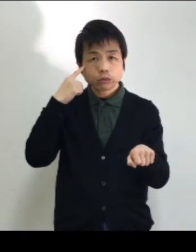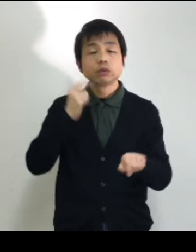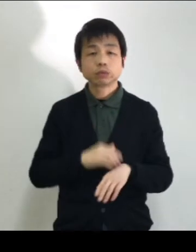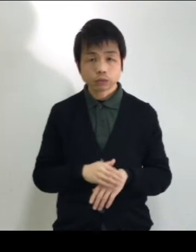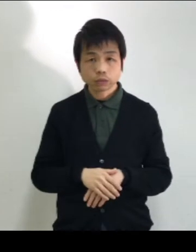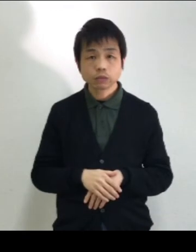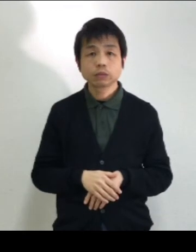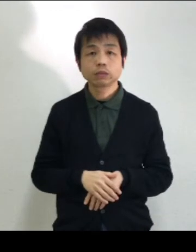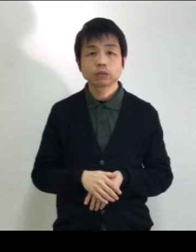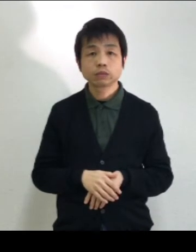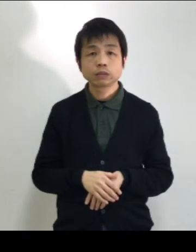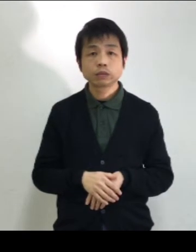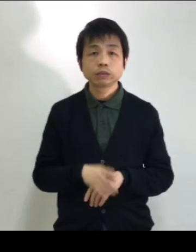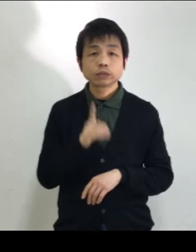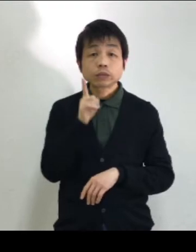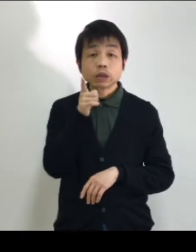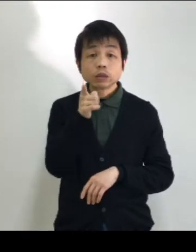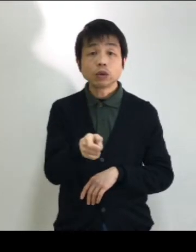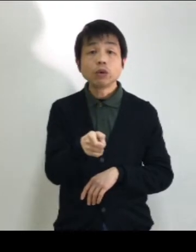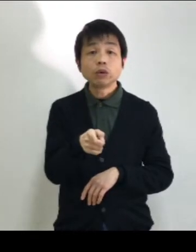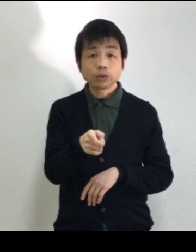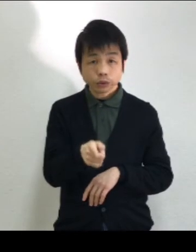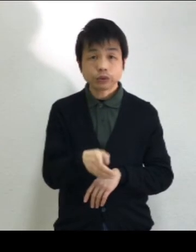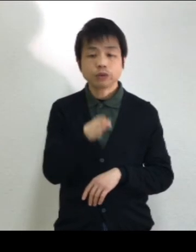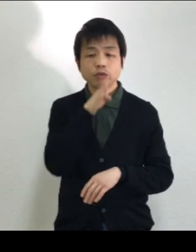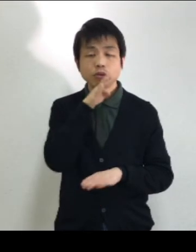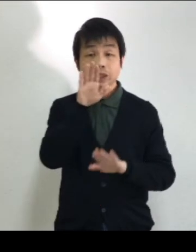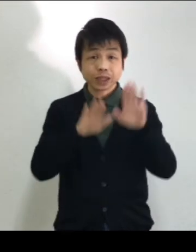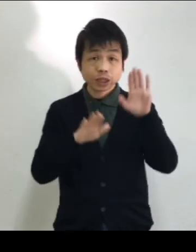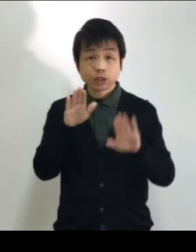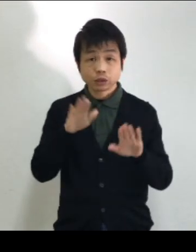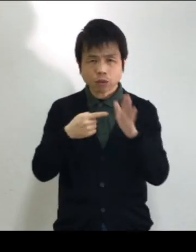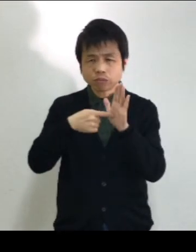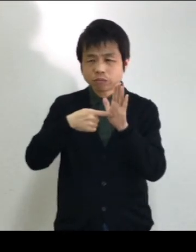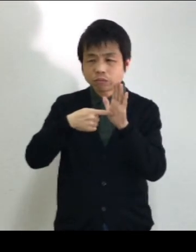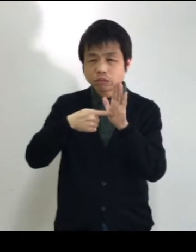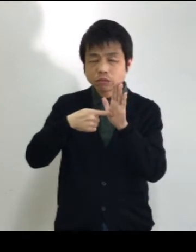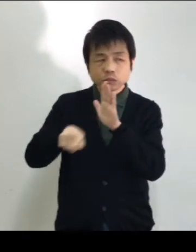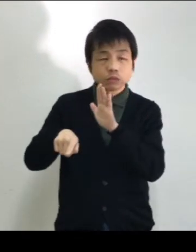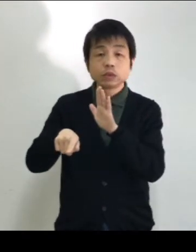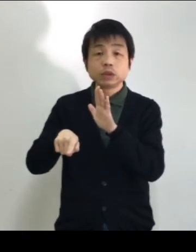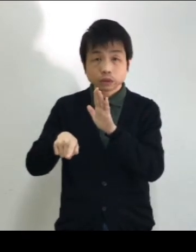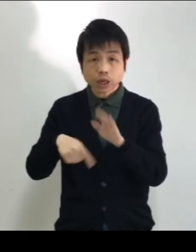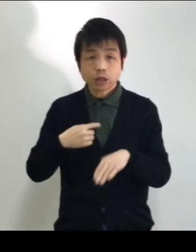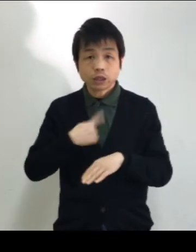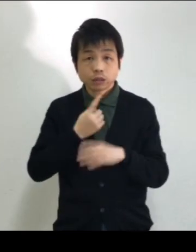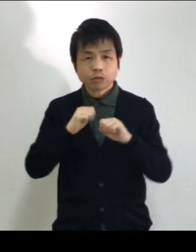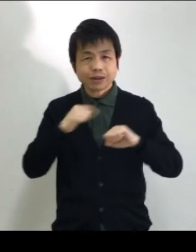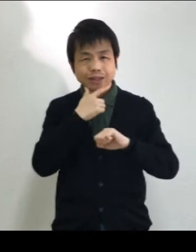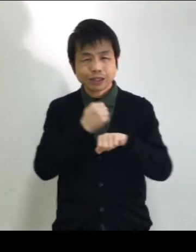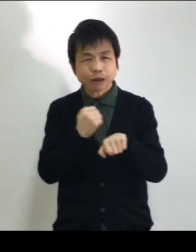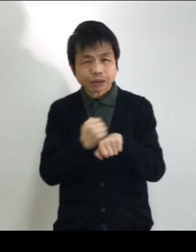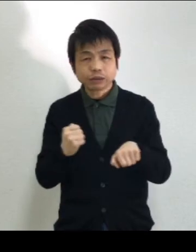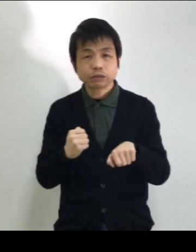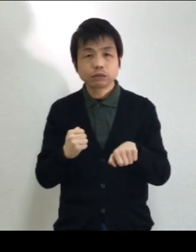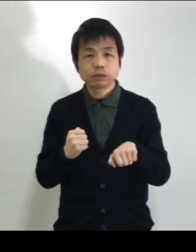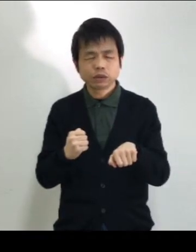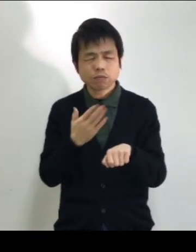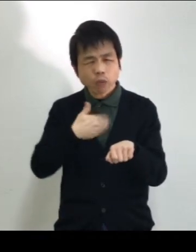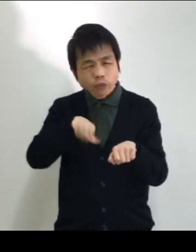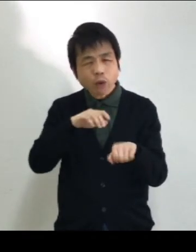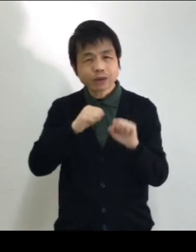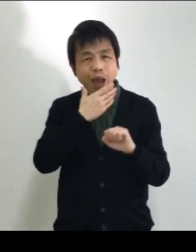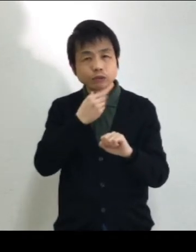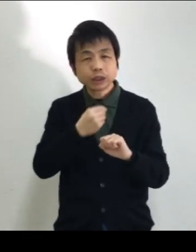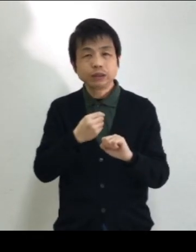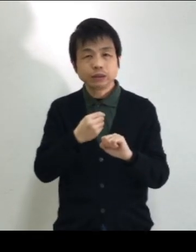と思うんですよね。きっと そのこういう事実を無視して、その自分たちは生きづらいんだ、もうちょっと生きや